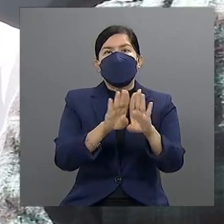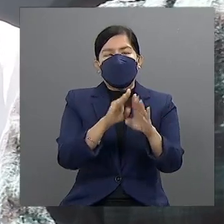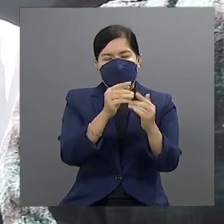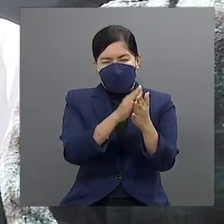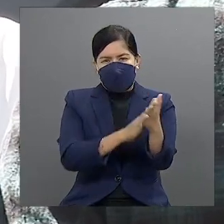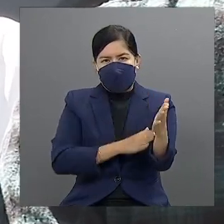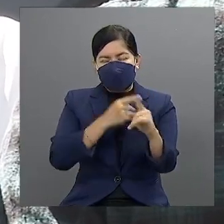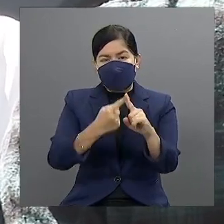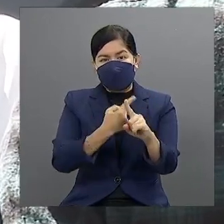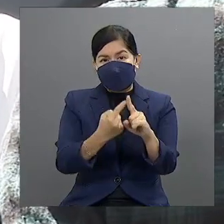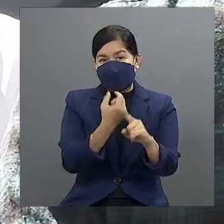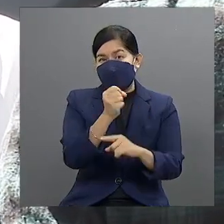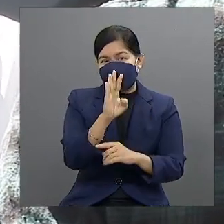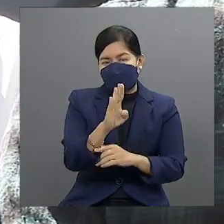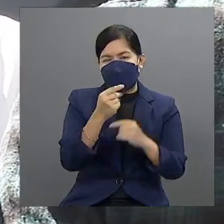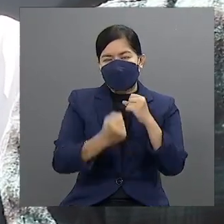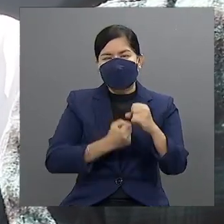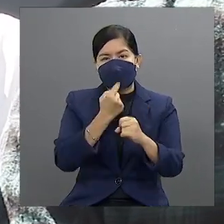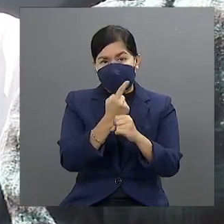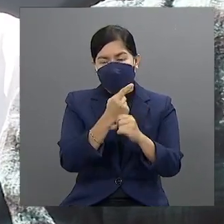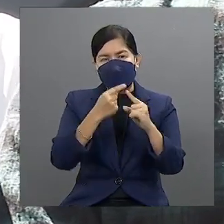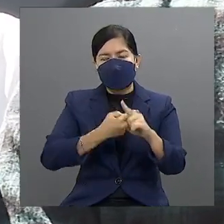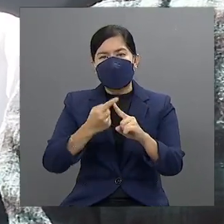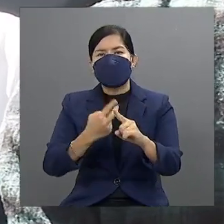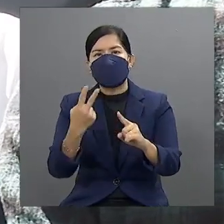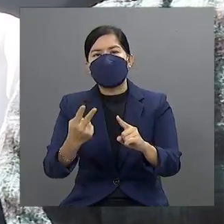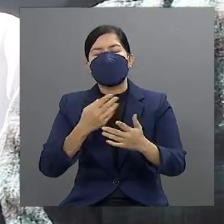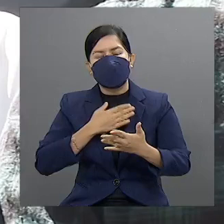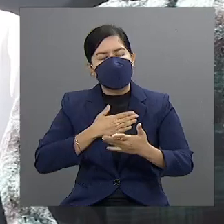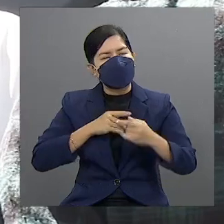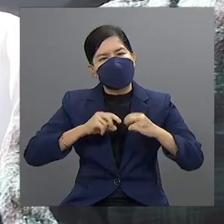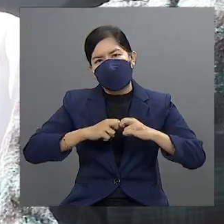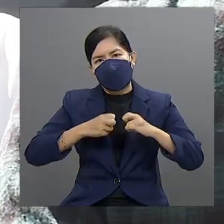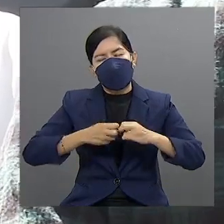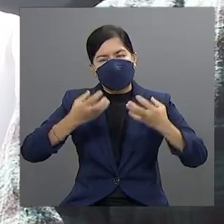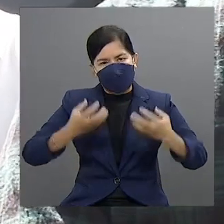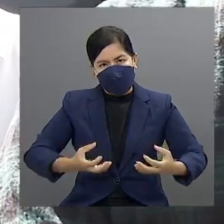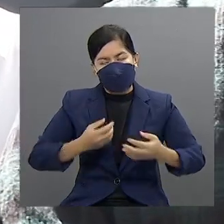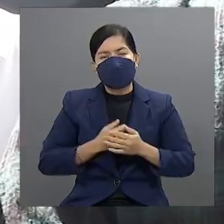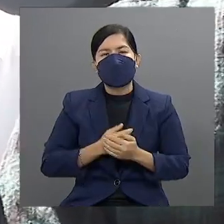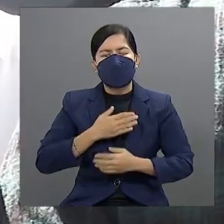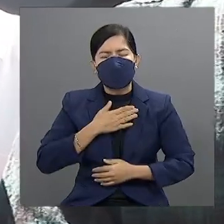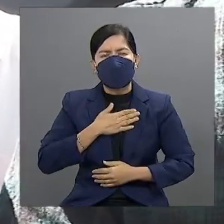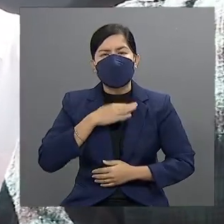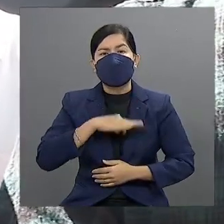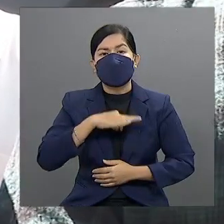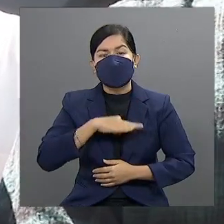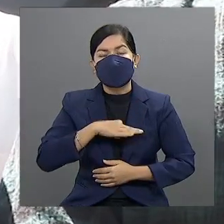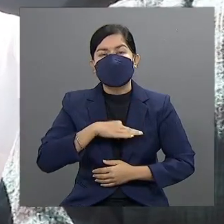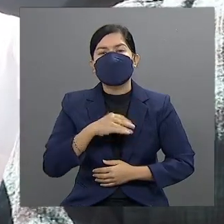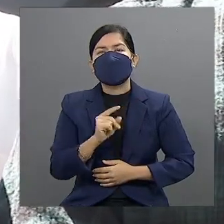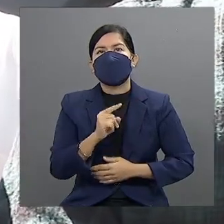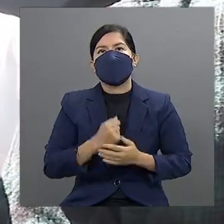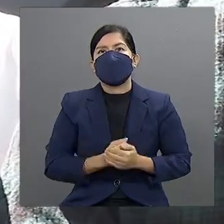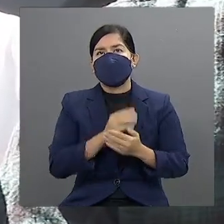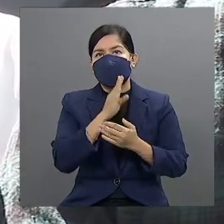ก็ปีกับ2เดือนที่เราต้องรับผิดชอบเรื่องนี้ผมเชื่อและมีความเชื่อมาตลอดว่าถ้ารัฐบาลเนี่ยมี